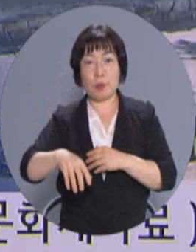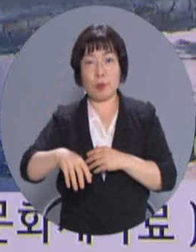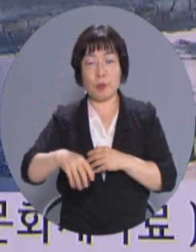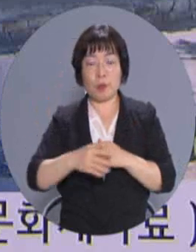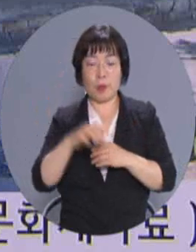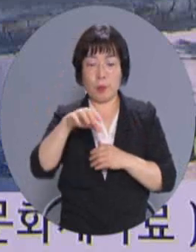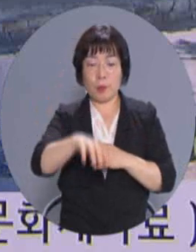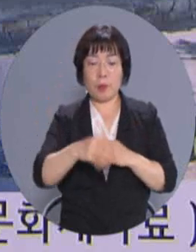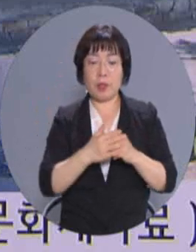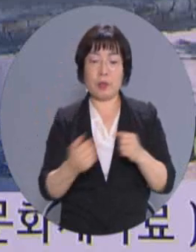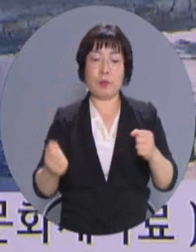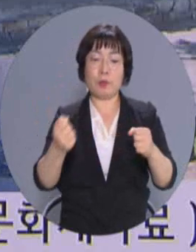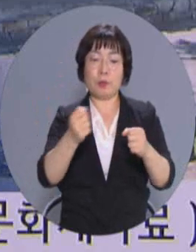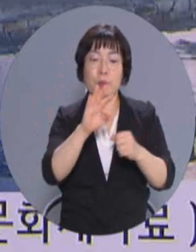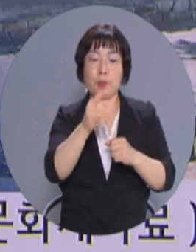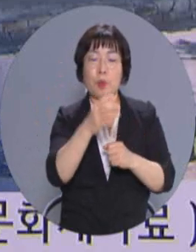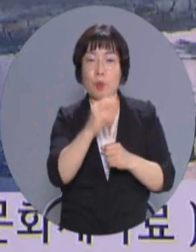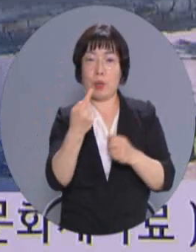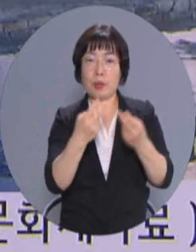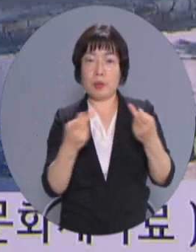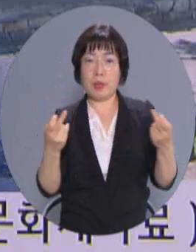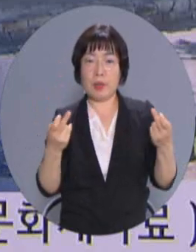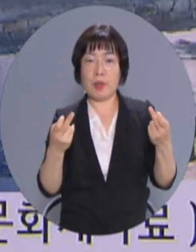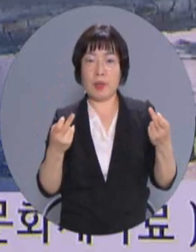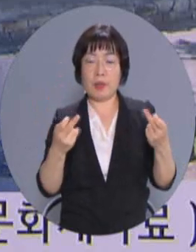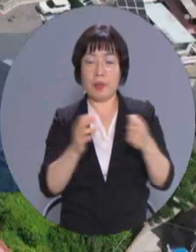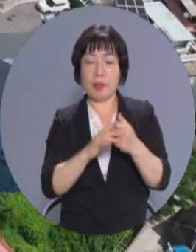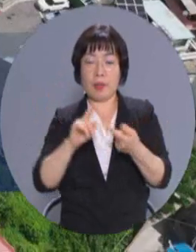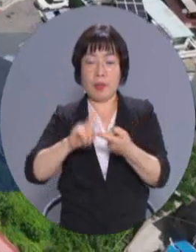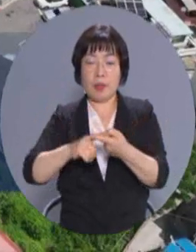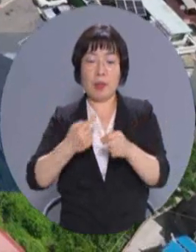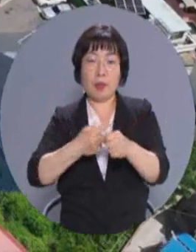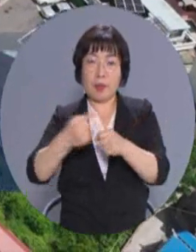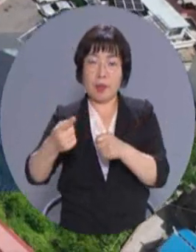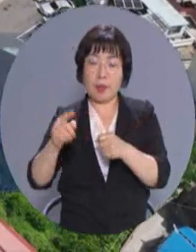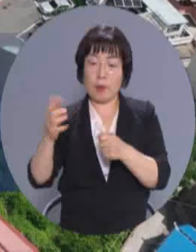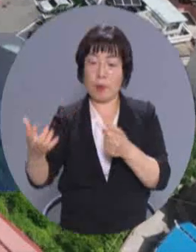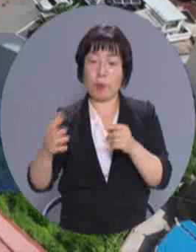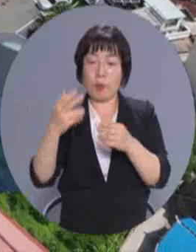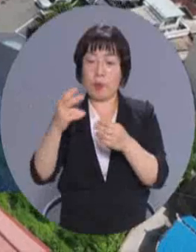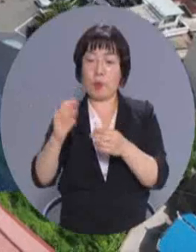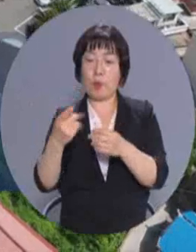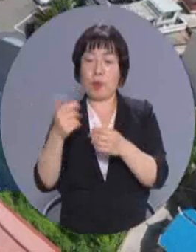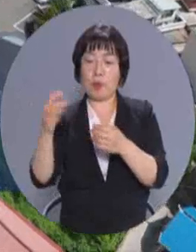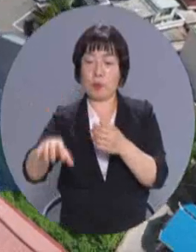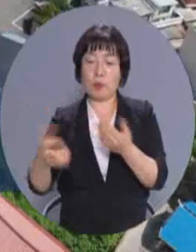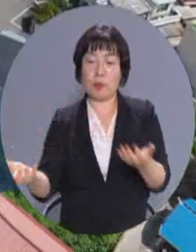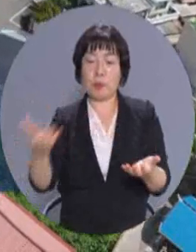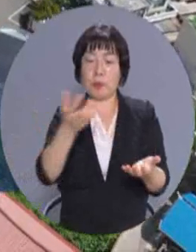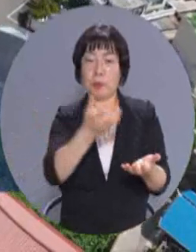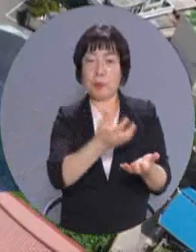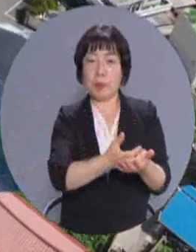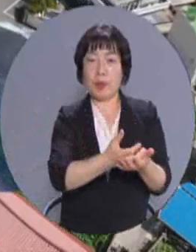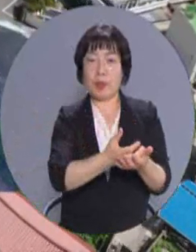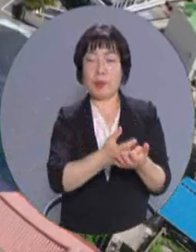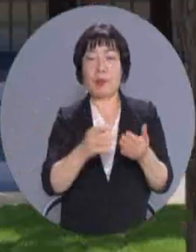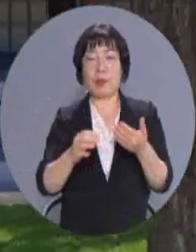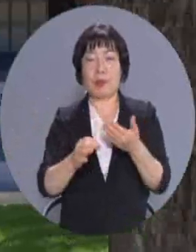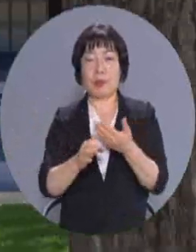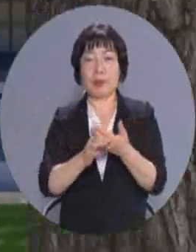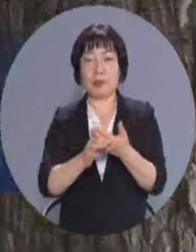남희류가 현재 봉황산에 있습니다. 그래서 내년에 그 남희류를 이곳으로 이건을 하게